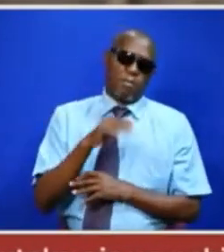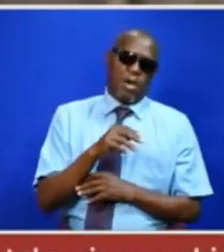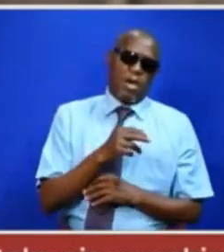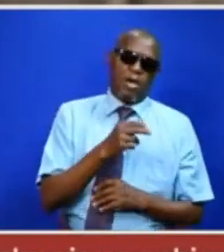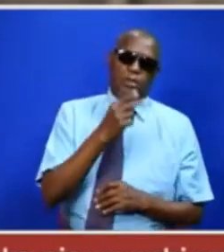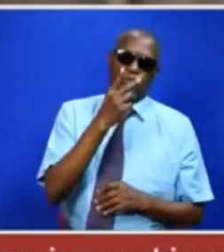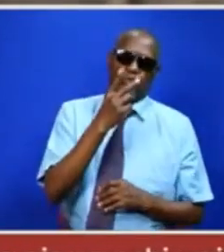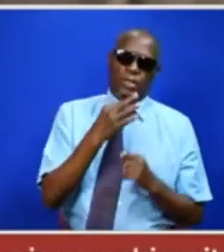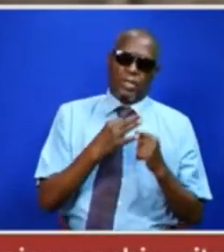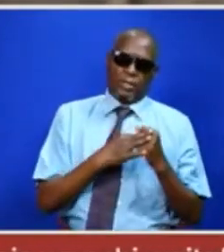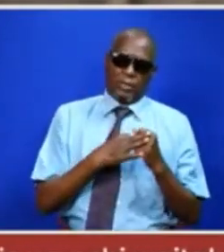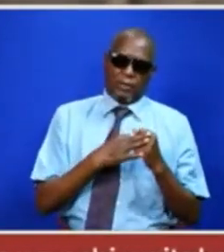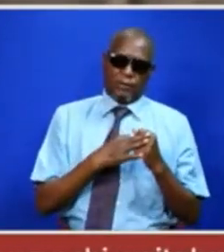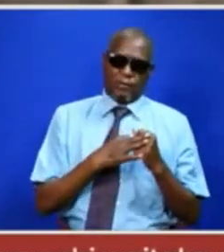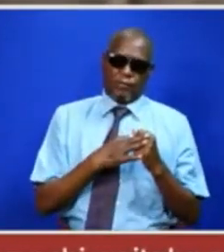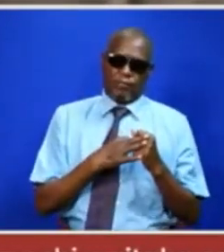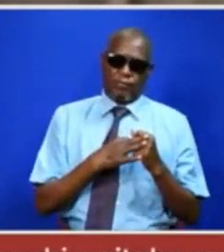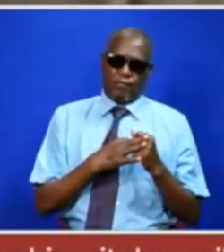28